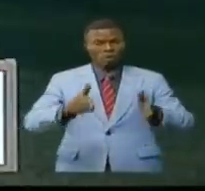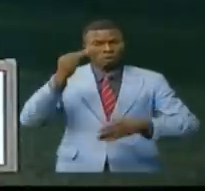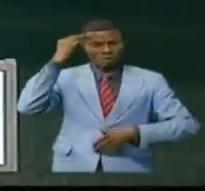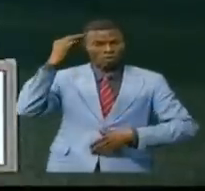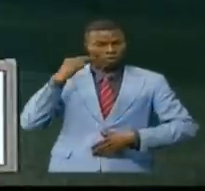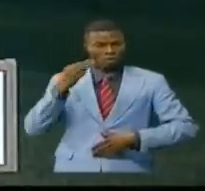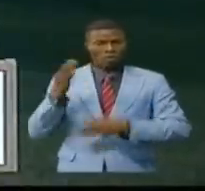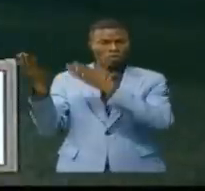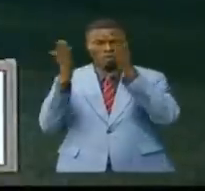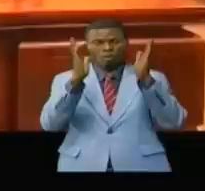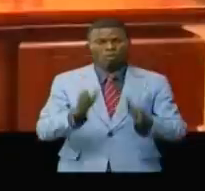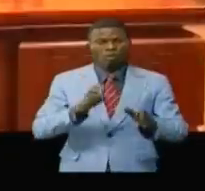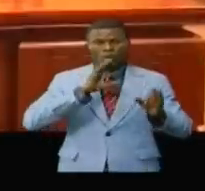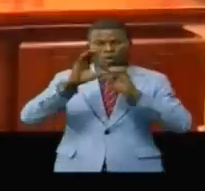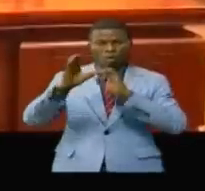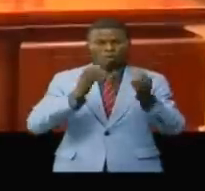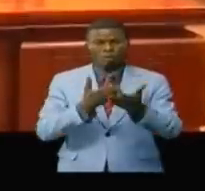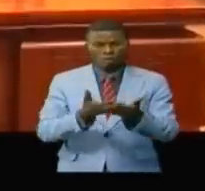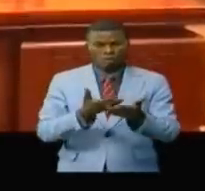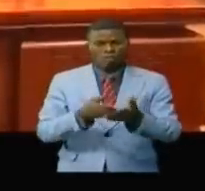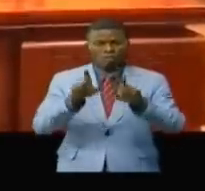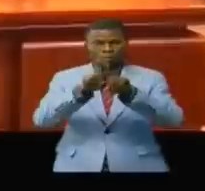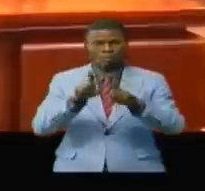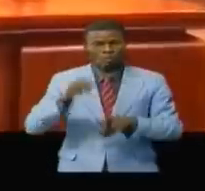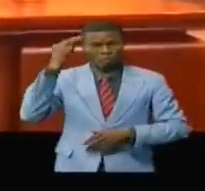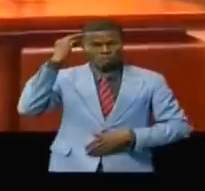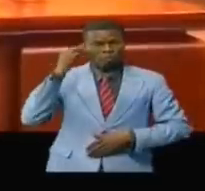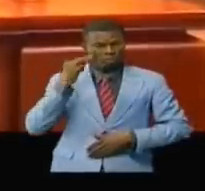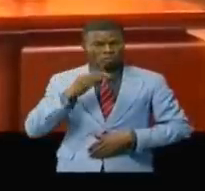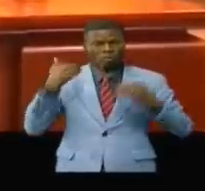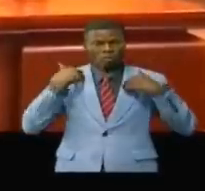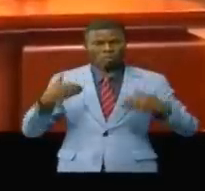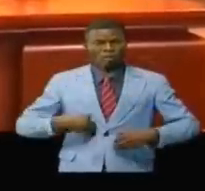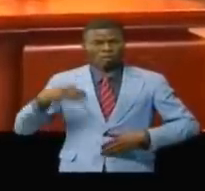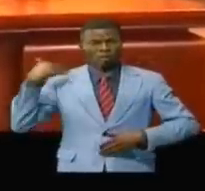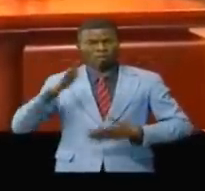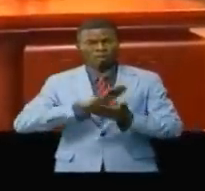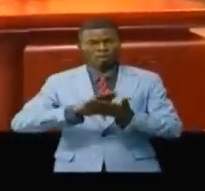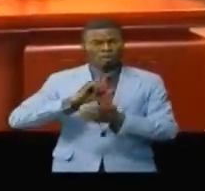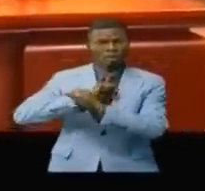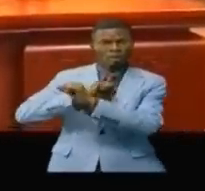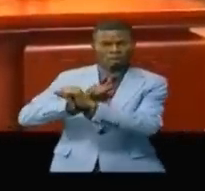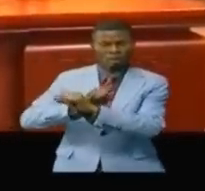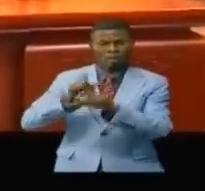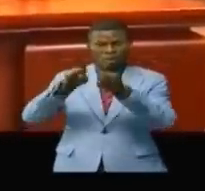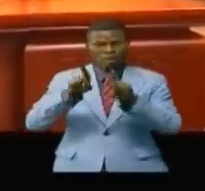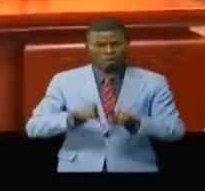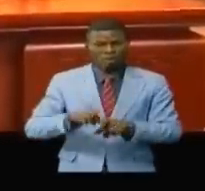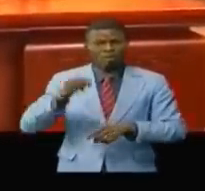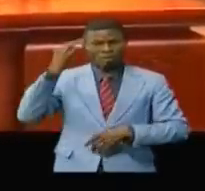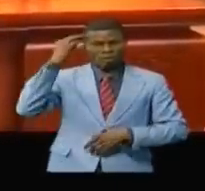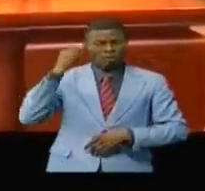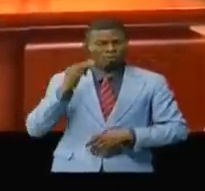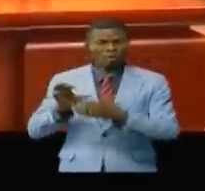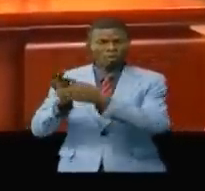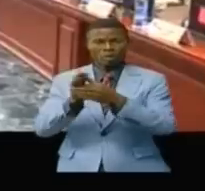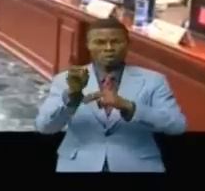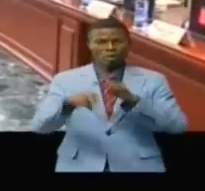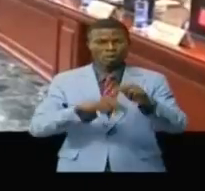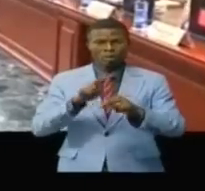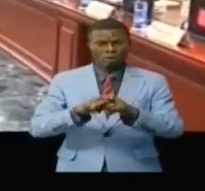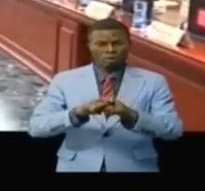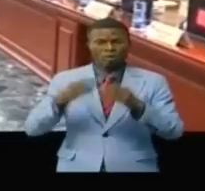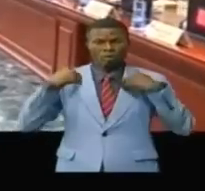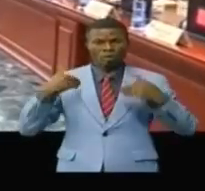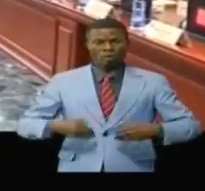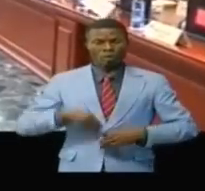ministre des Transports et Voies de Communication, le ministre de la Santé publique, Hygiène et Prévention, ainsi que le coordonnateur de la couverture